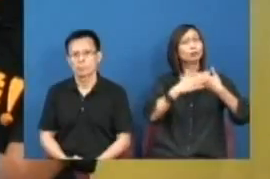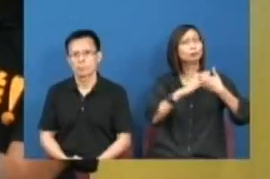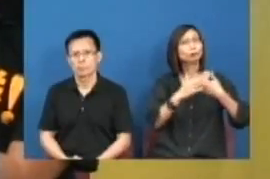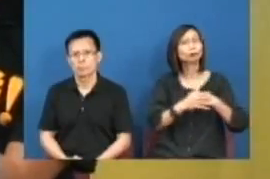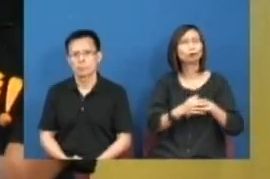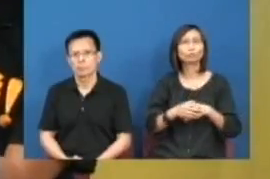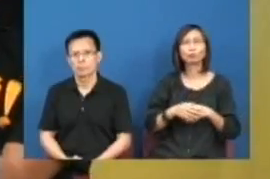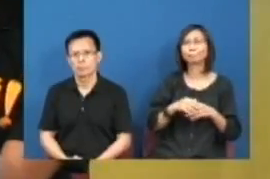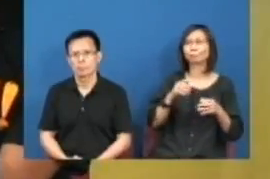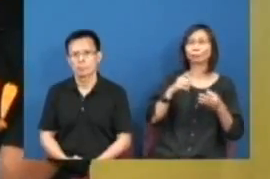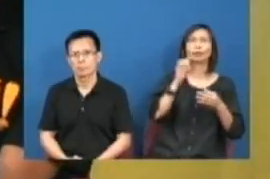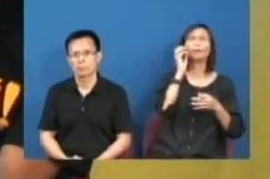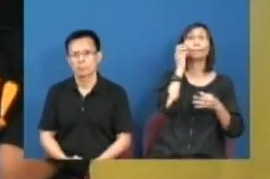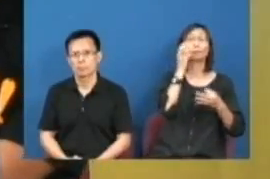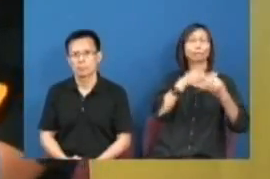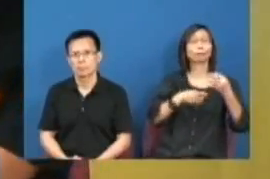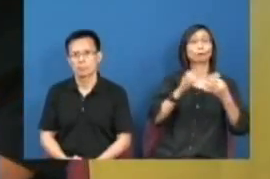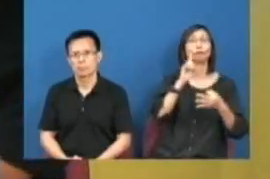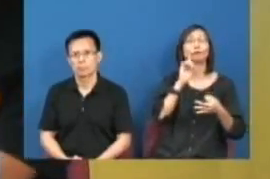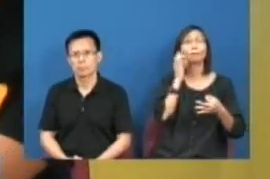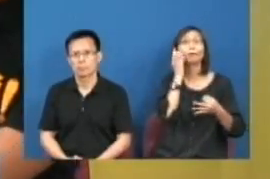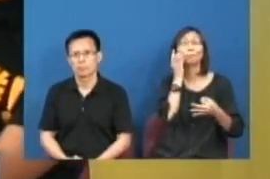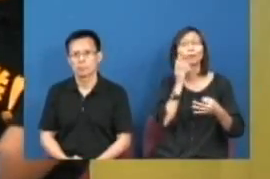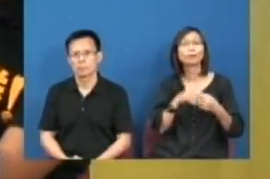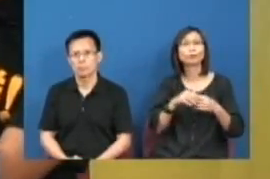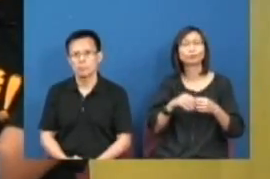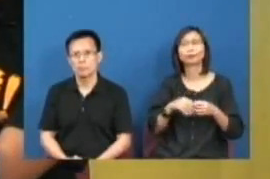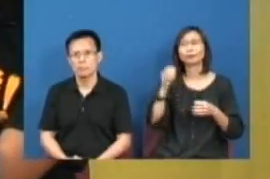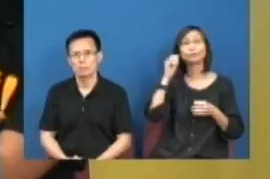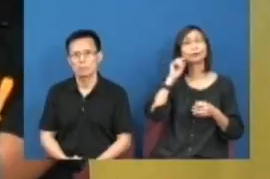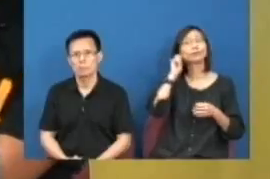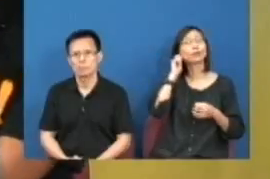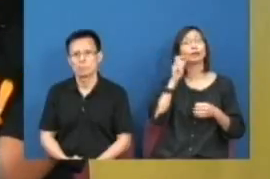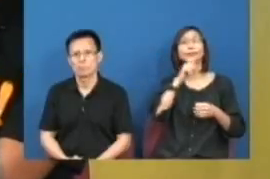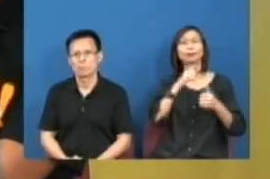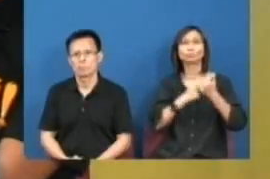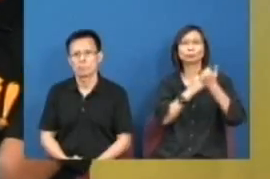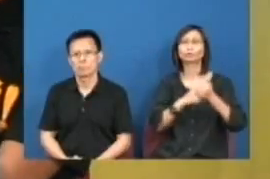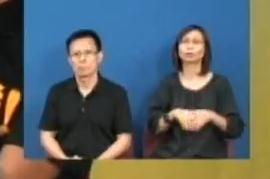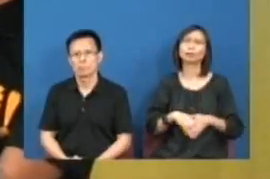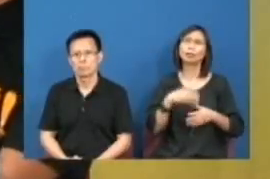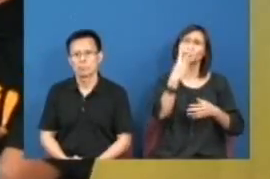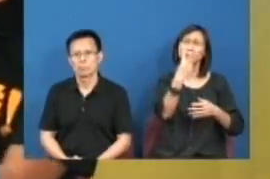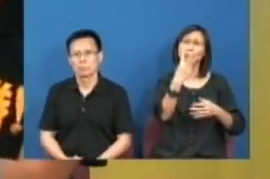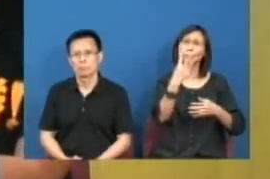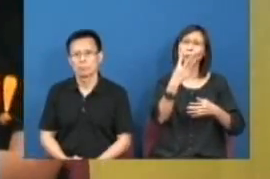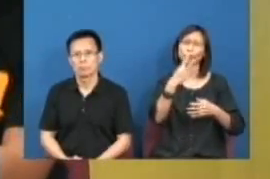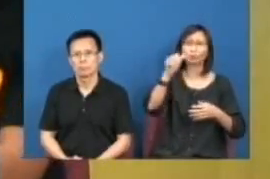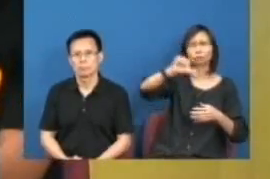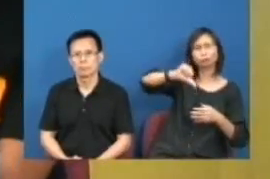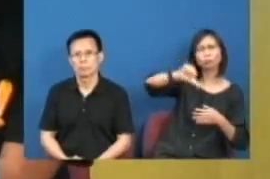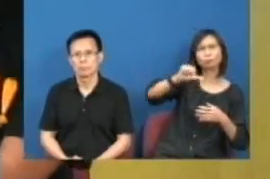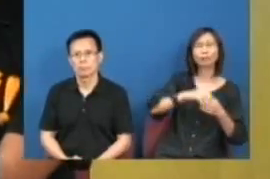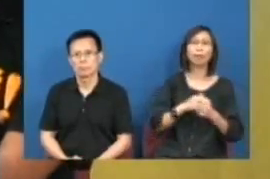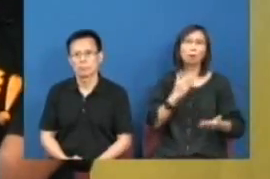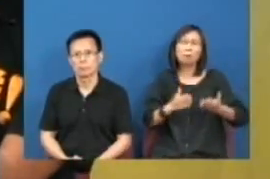其實即係三個候選人，即係可能唔知會唔會突然間個三個都 P 咗，你話可能有第四個突然間個地下捐